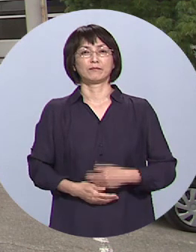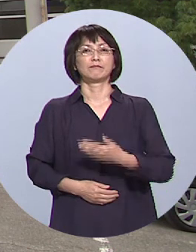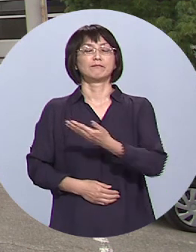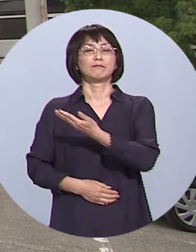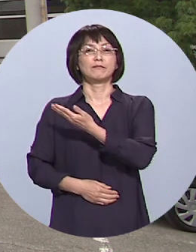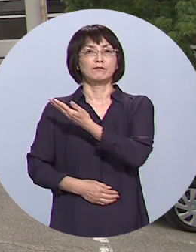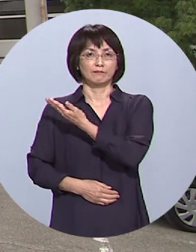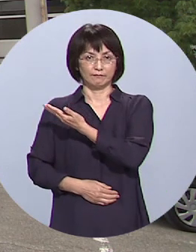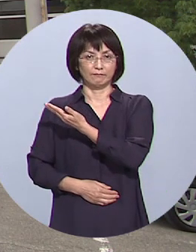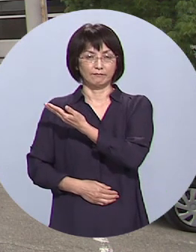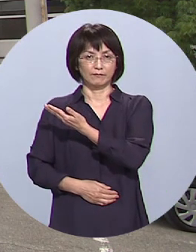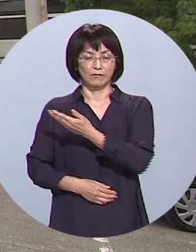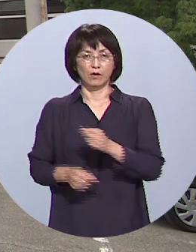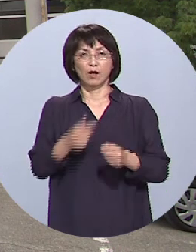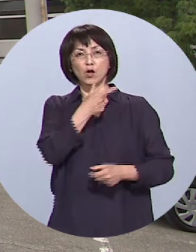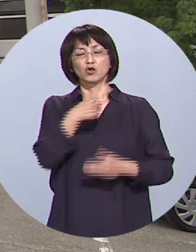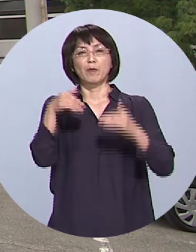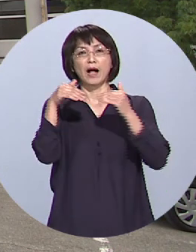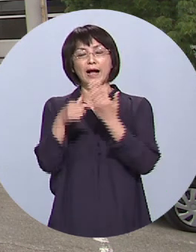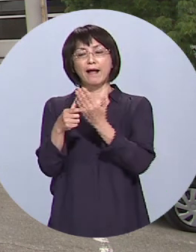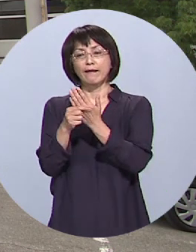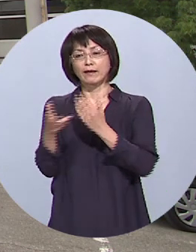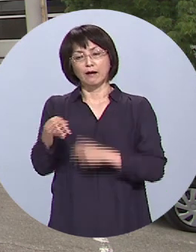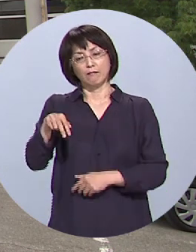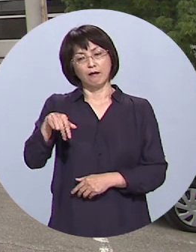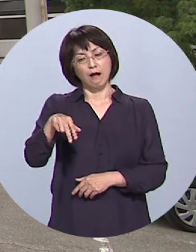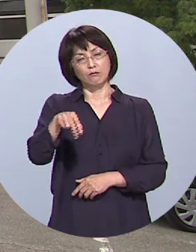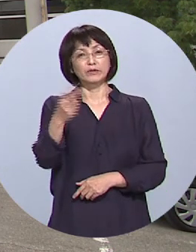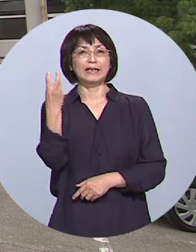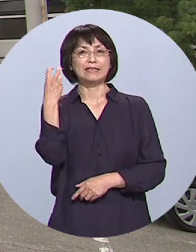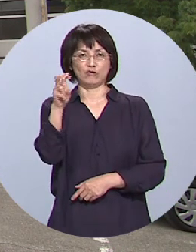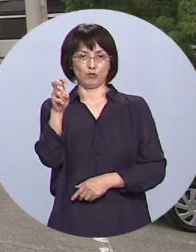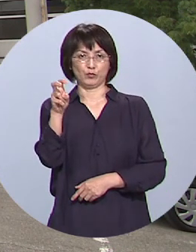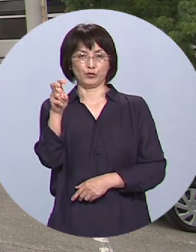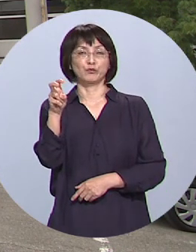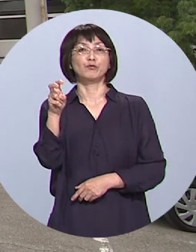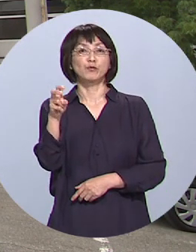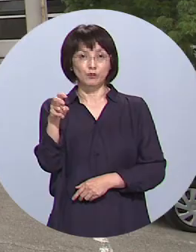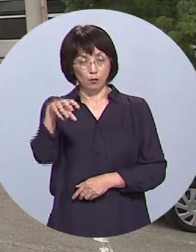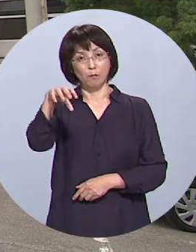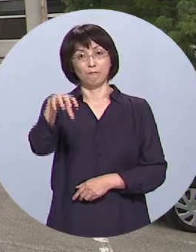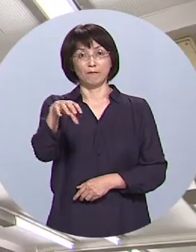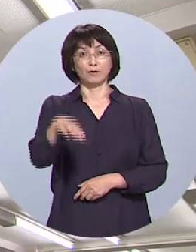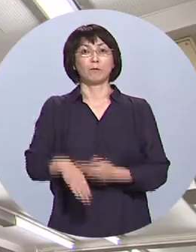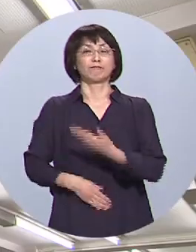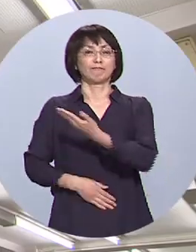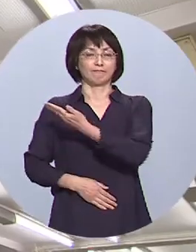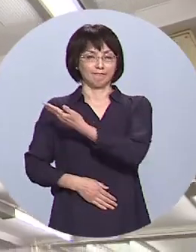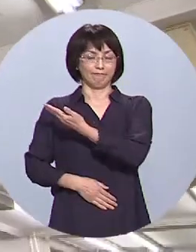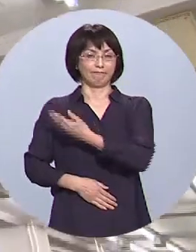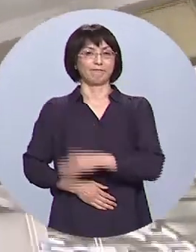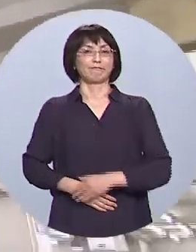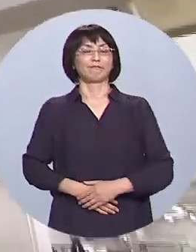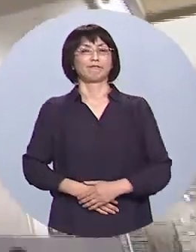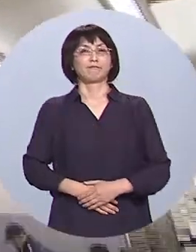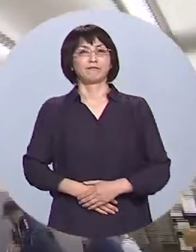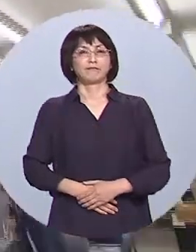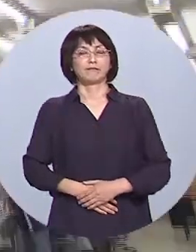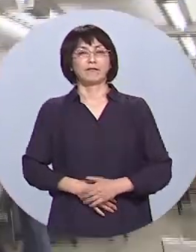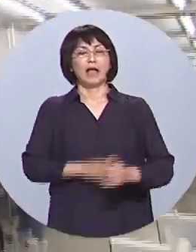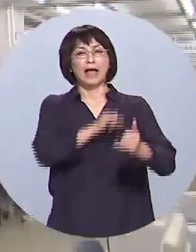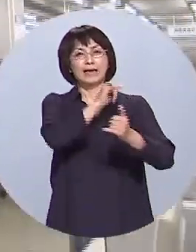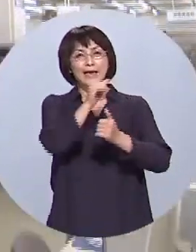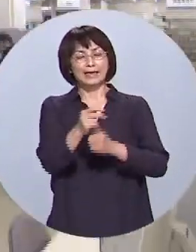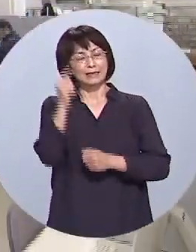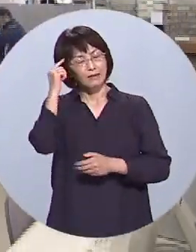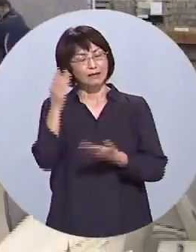最初は熊谷駅から歩いて20分ほどのところにある県立熊谷図書館。歴史や哲